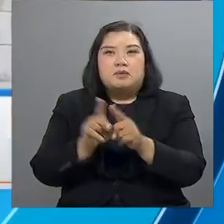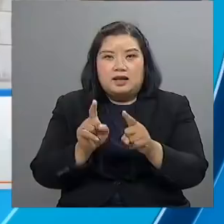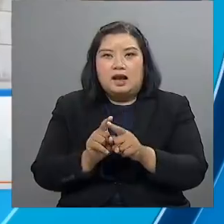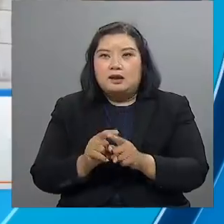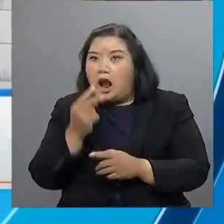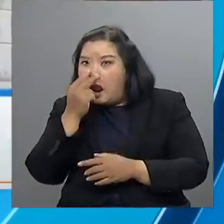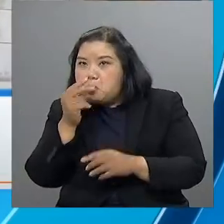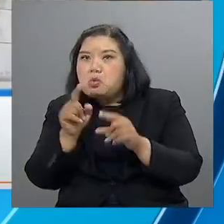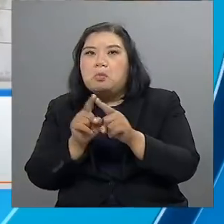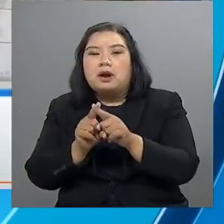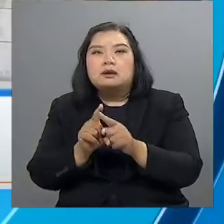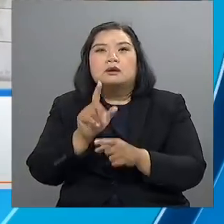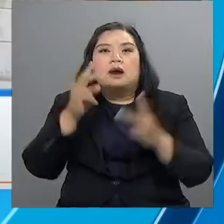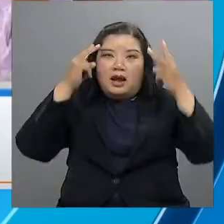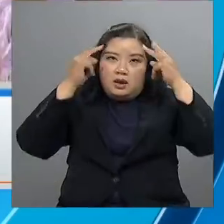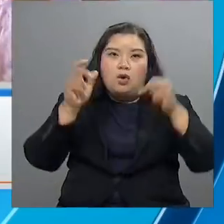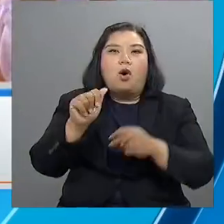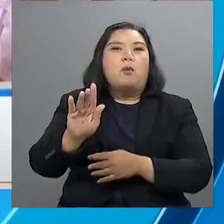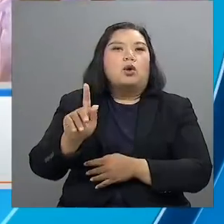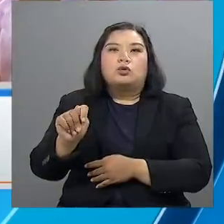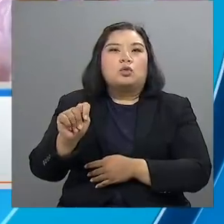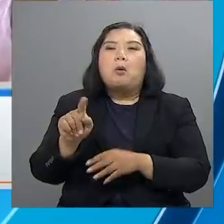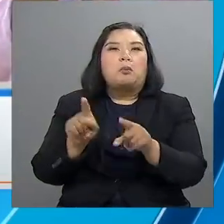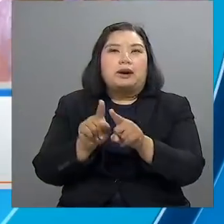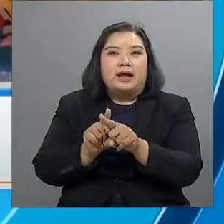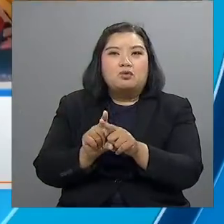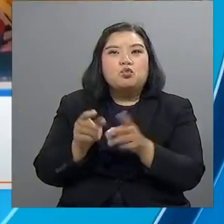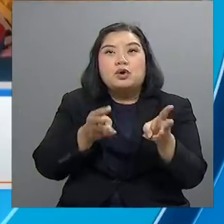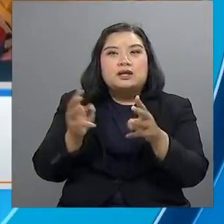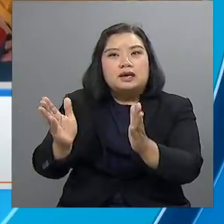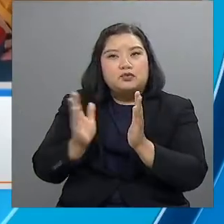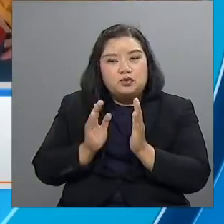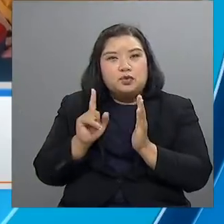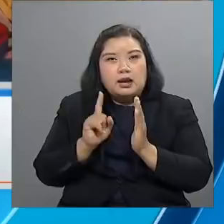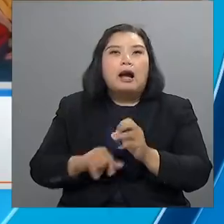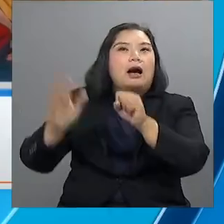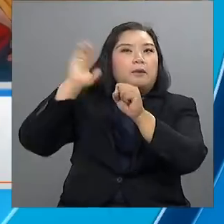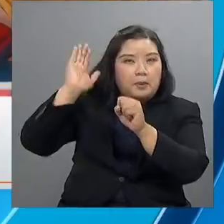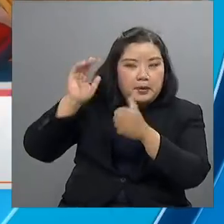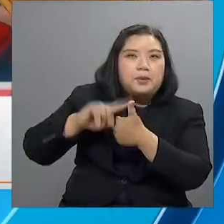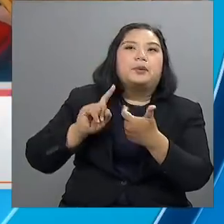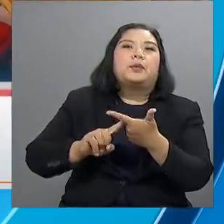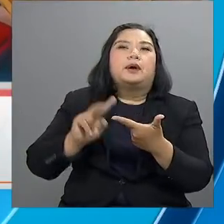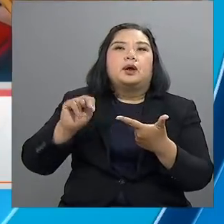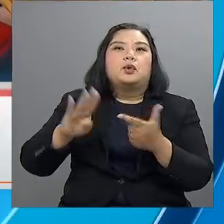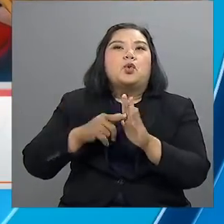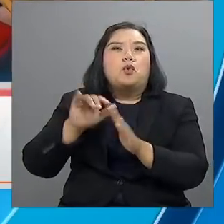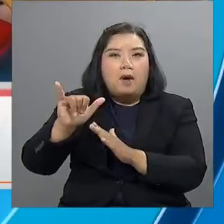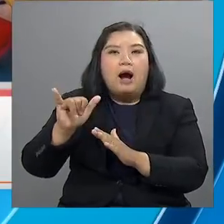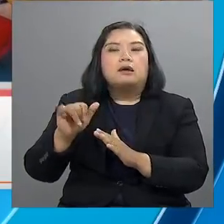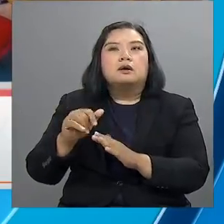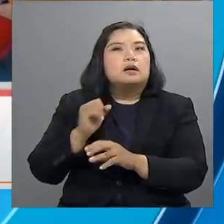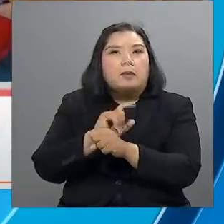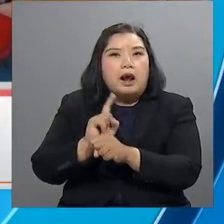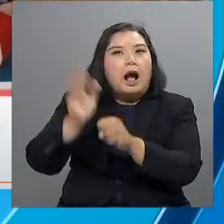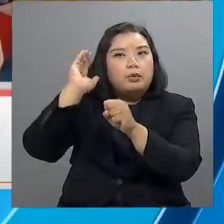การเรียนรู้นี่ก็จะเริ่มตั้งแต่ในเรื่องของการหาเสียงนโยบายของพรรคเป็นการเรียนรู้การปกครองแบบประชาธิปไตยอันมีพระมหากษัต